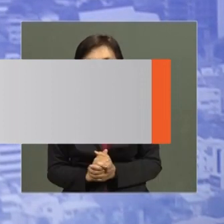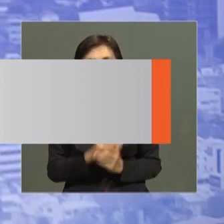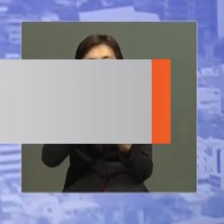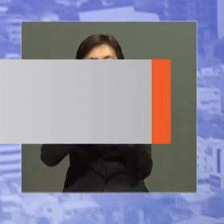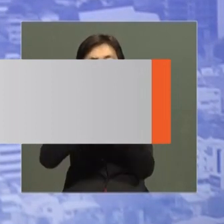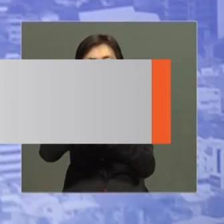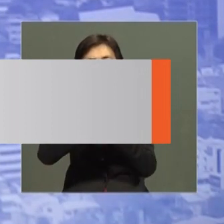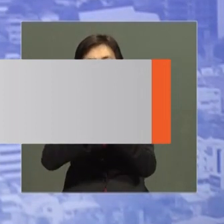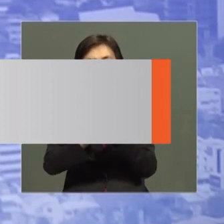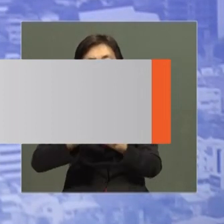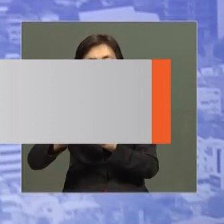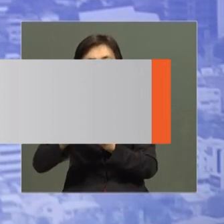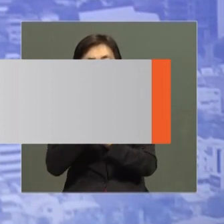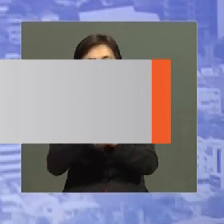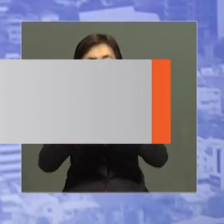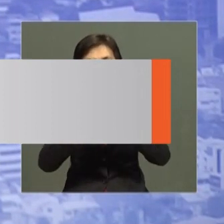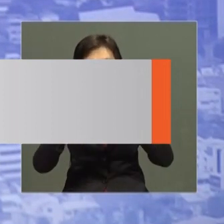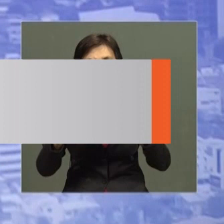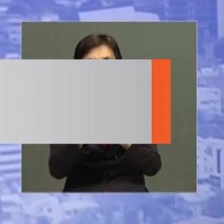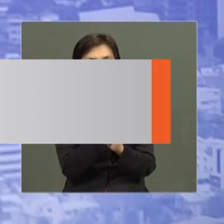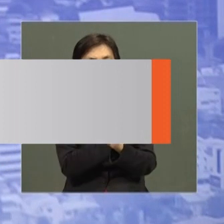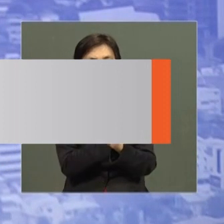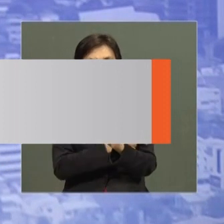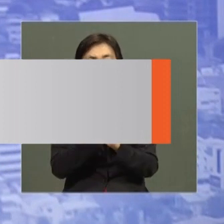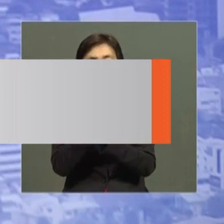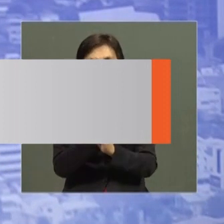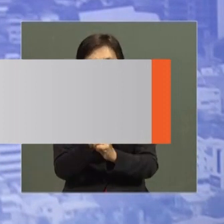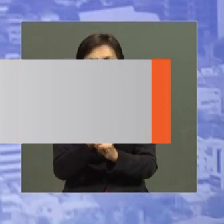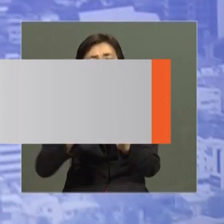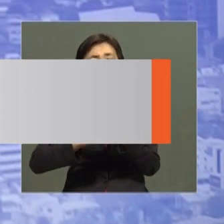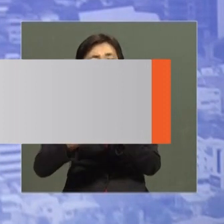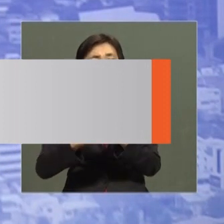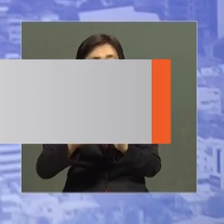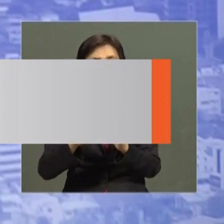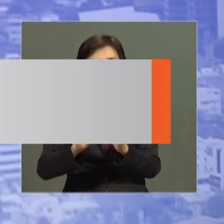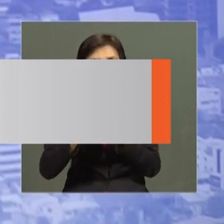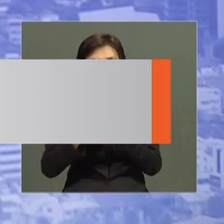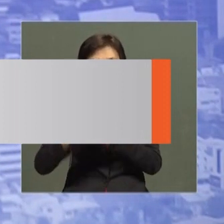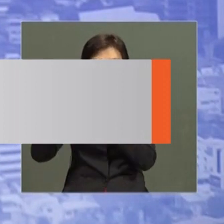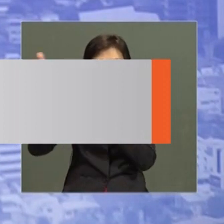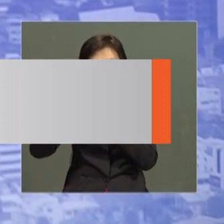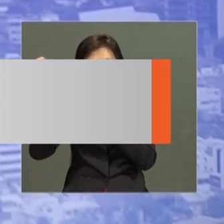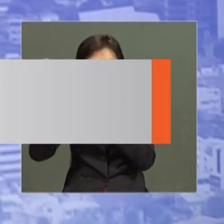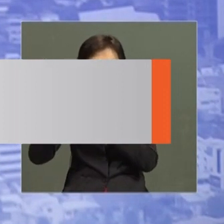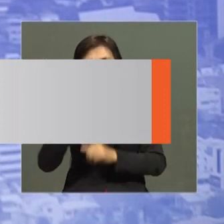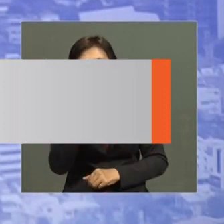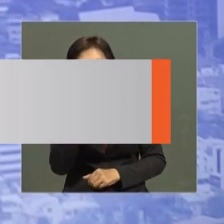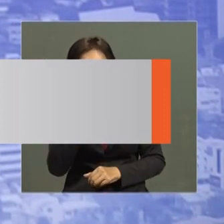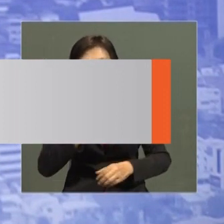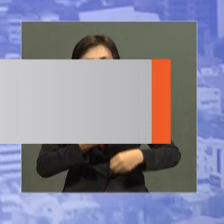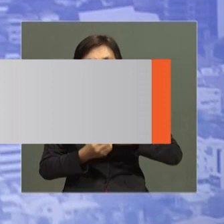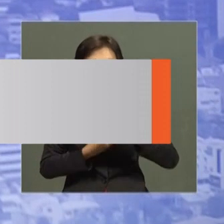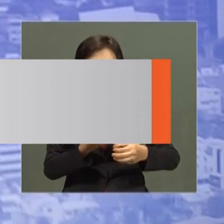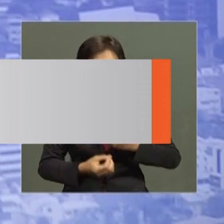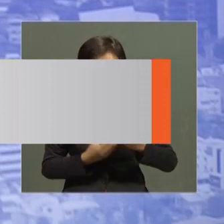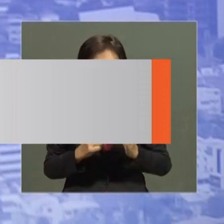มาตรการต่างๆตามมาตรฐานของกระทรวงสาธารณสุขอยู่แล้วค่ะหมายความว่าผู้อภิปรายหากผู้ควบคุมการ